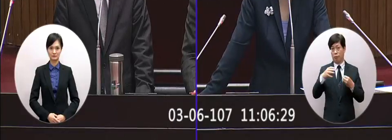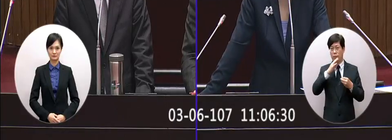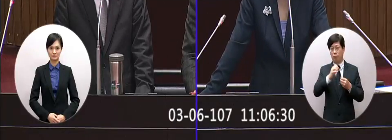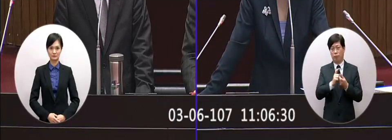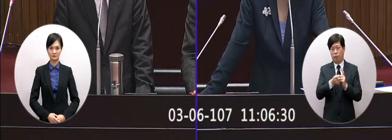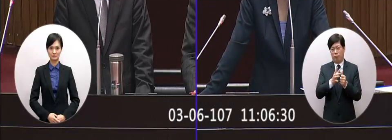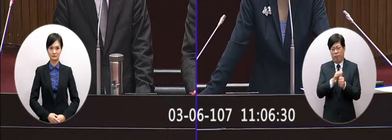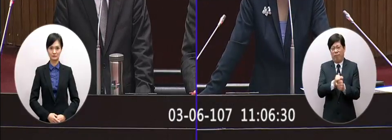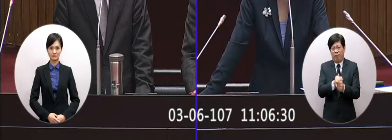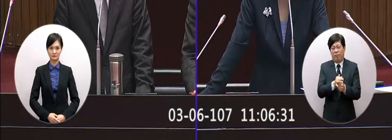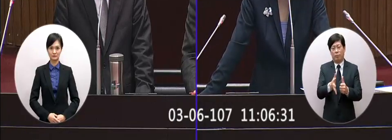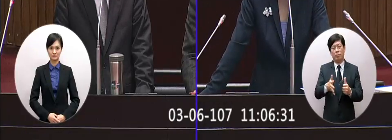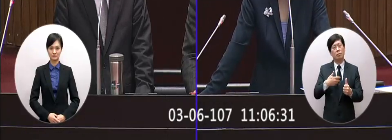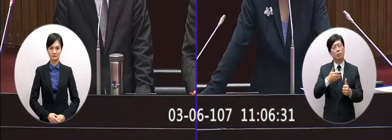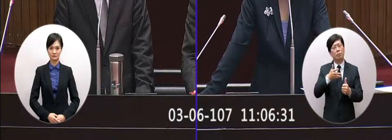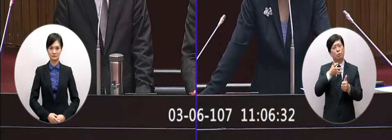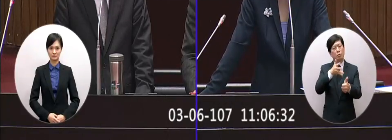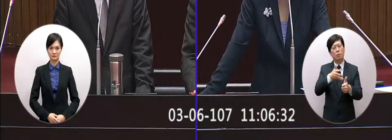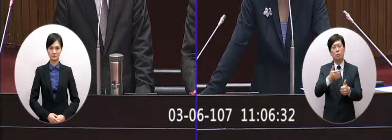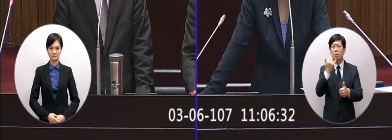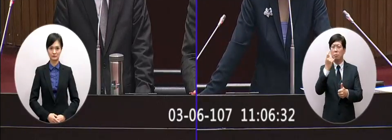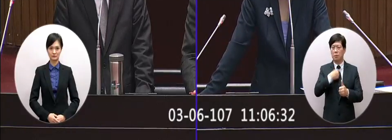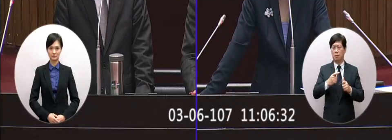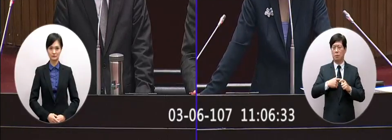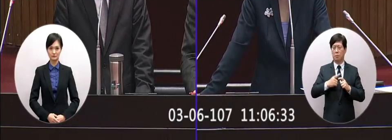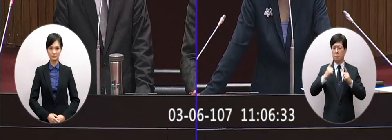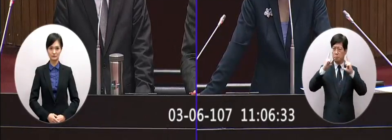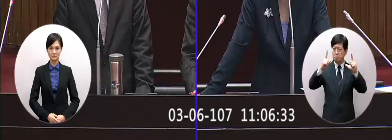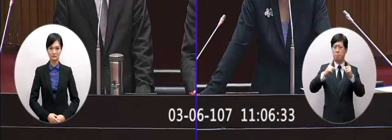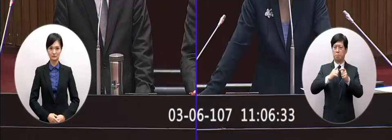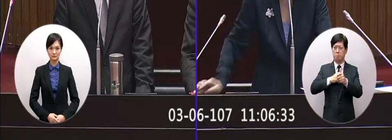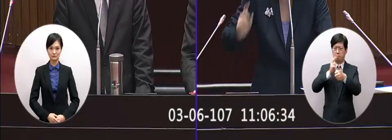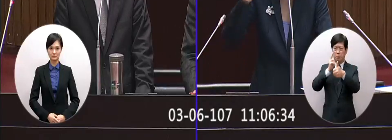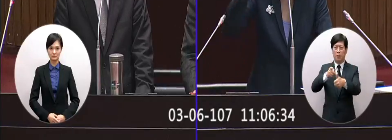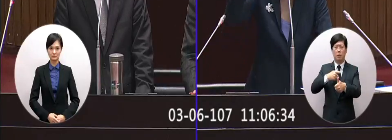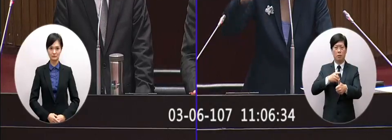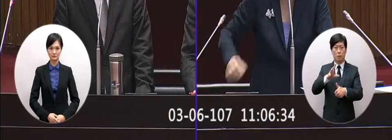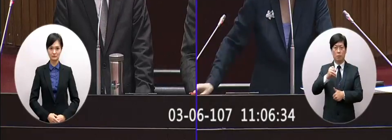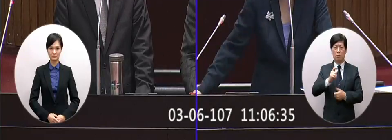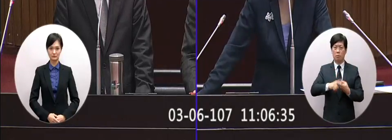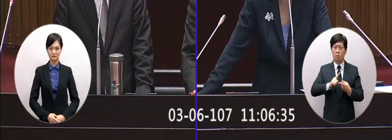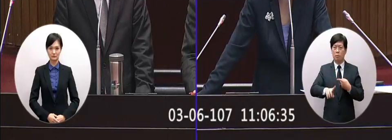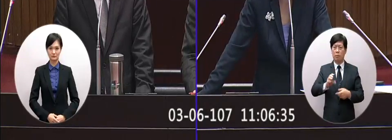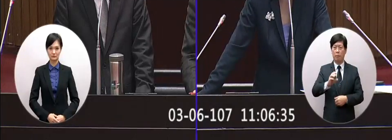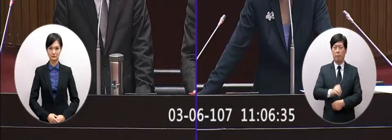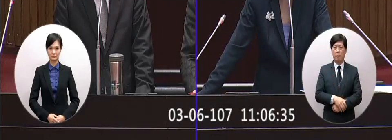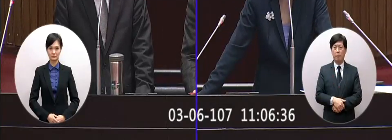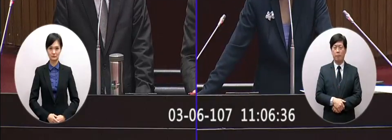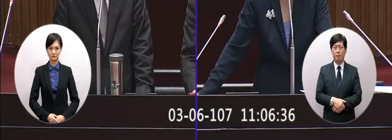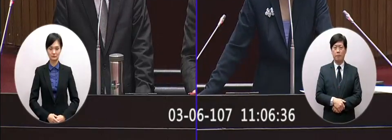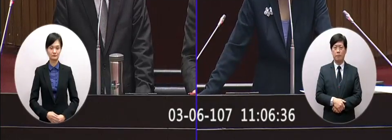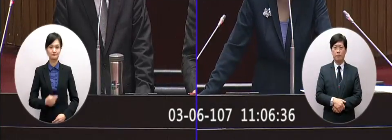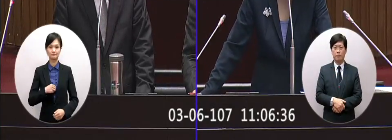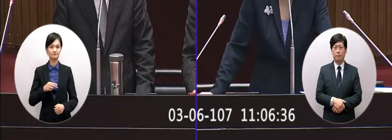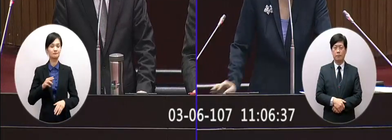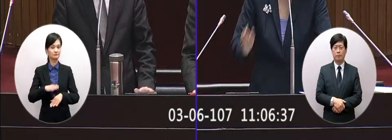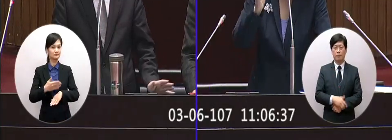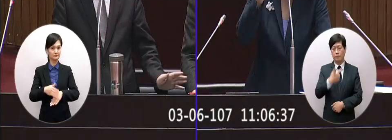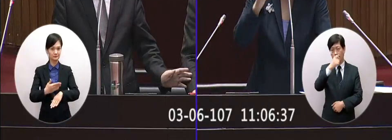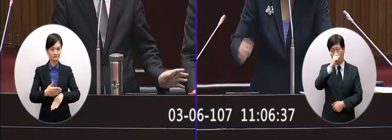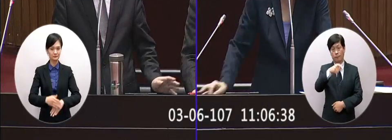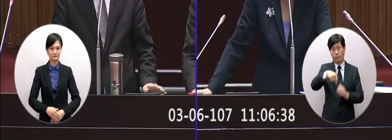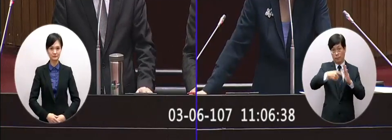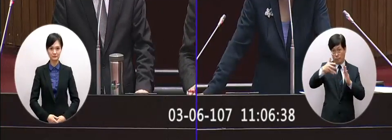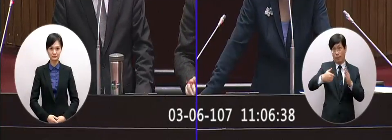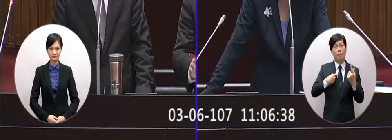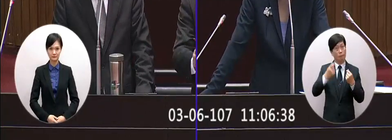卡。我要问院长，你可不可以大胆的说你有没有下指导棋，是或不是？ 我们不会下指导棋。 很好，